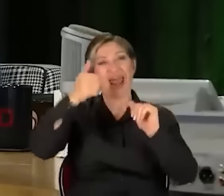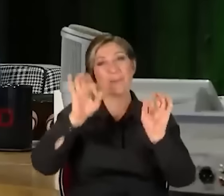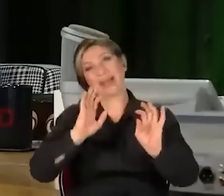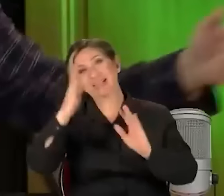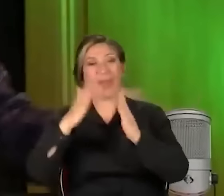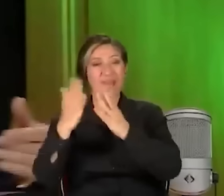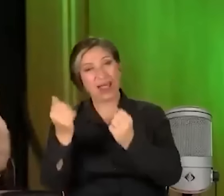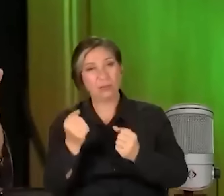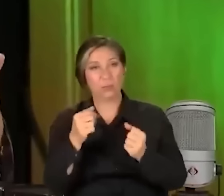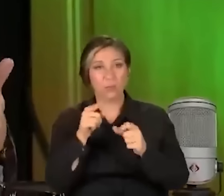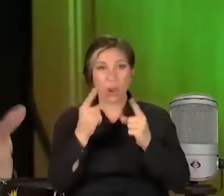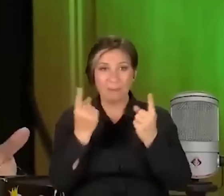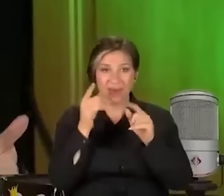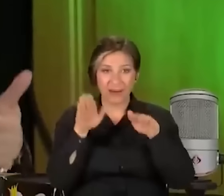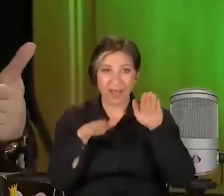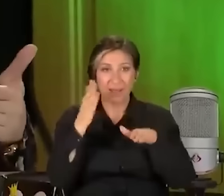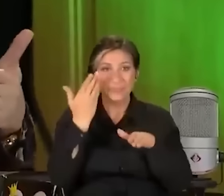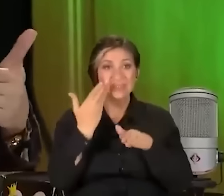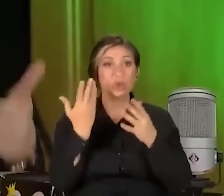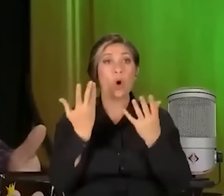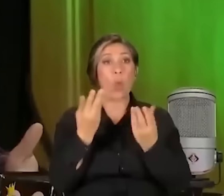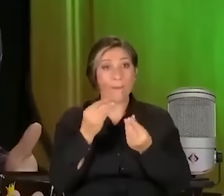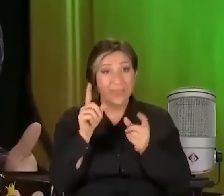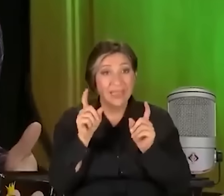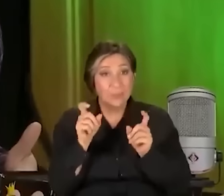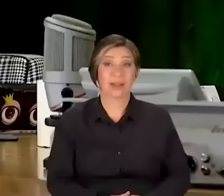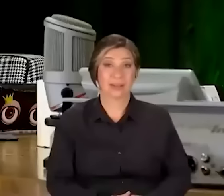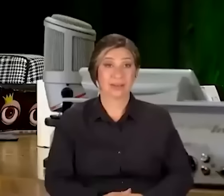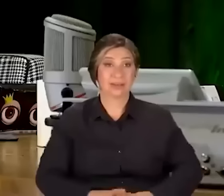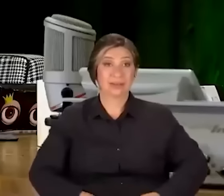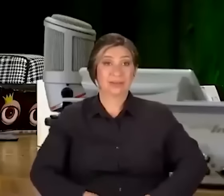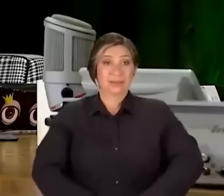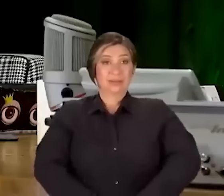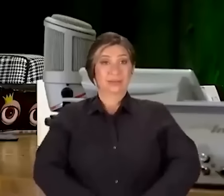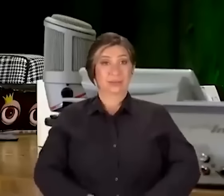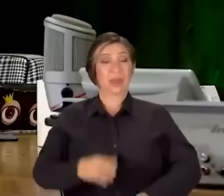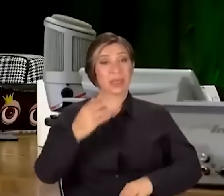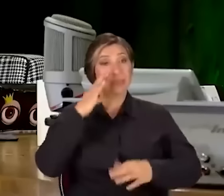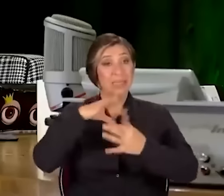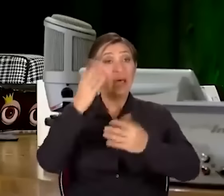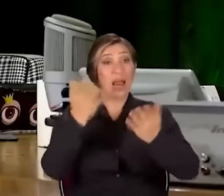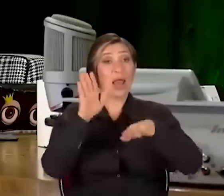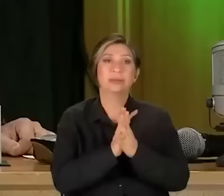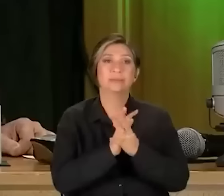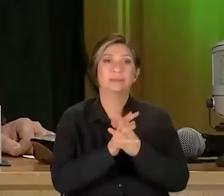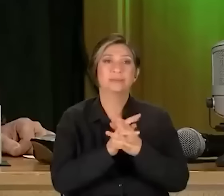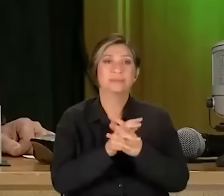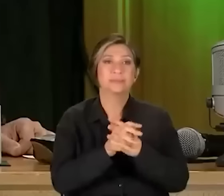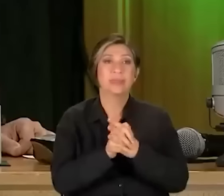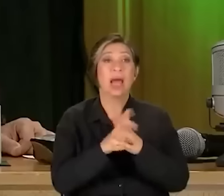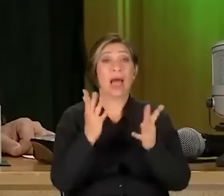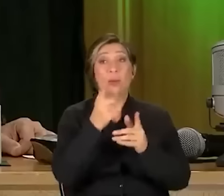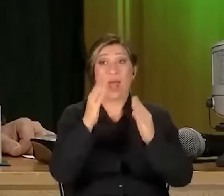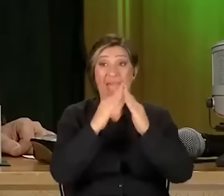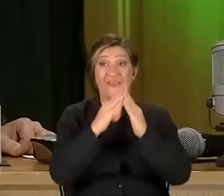alalım. Gelin. Böyle bir reklam izleyicisi olabilir mi? Ve insanlar hala reklam vermeye devam ediyor. Hala böyle bir